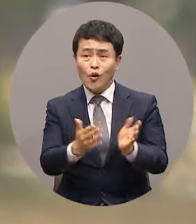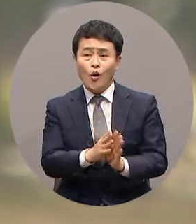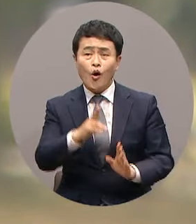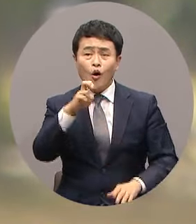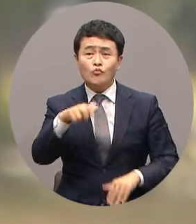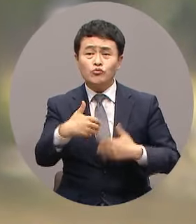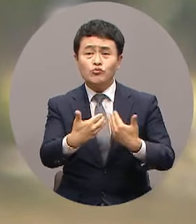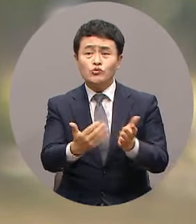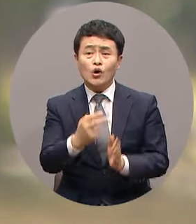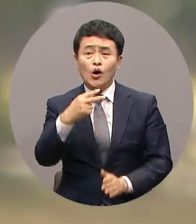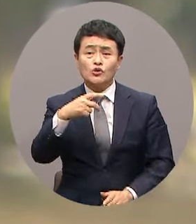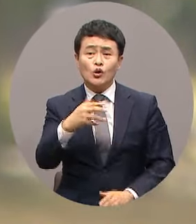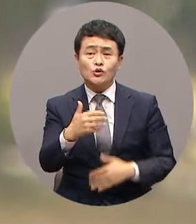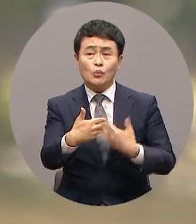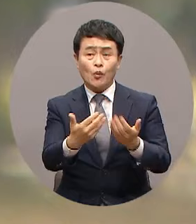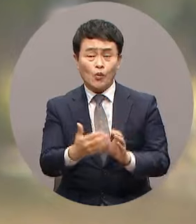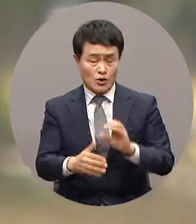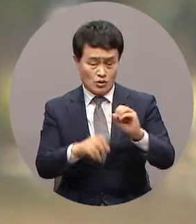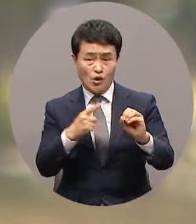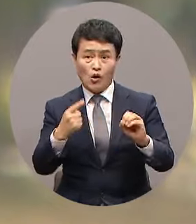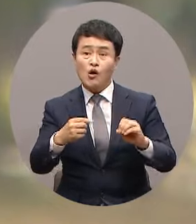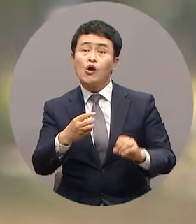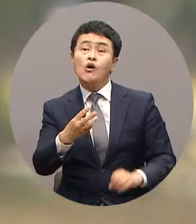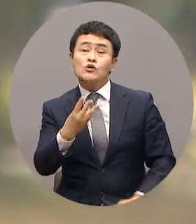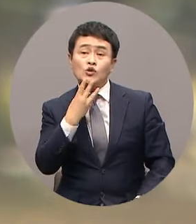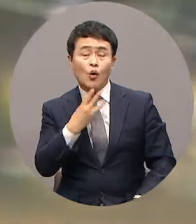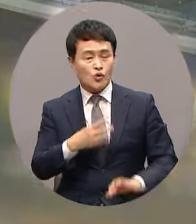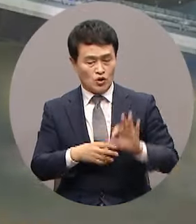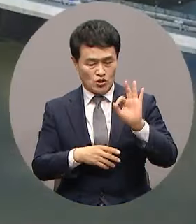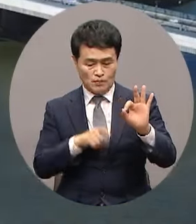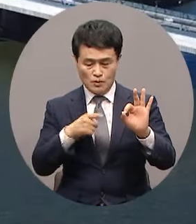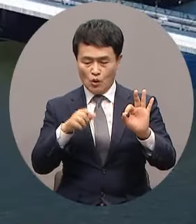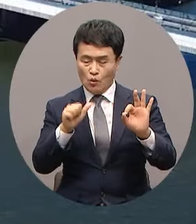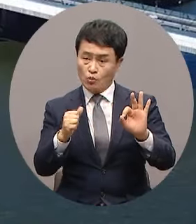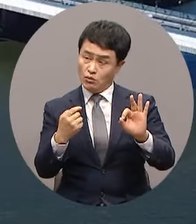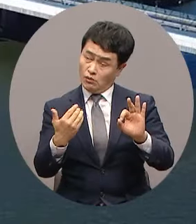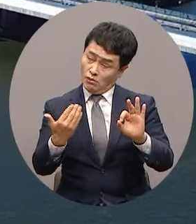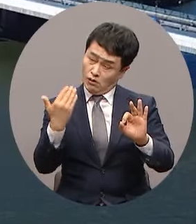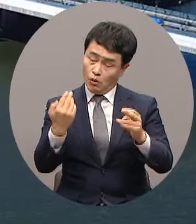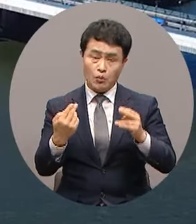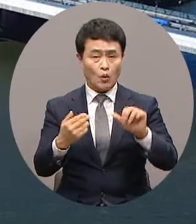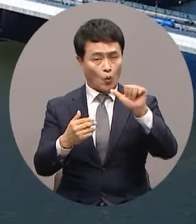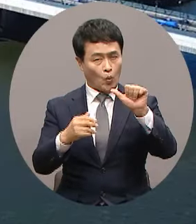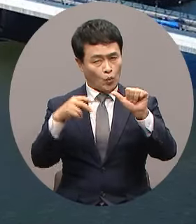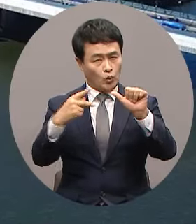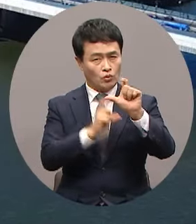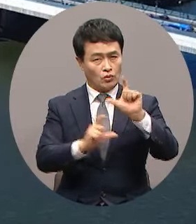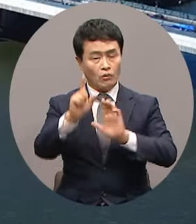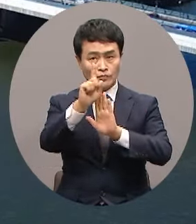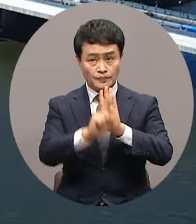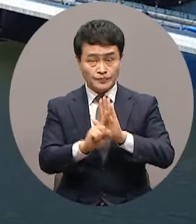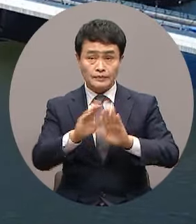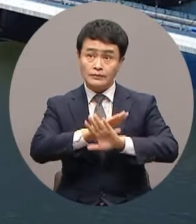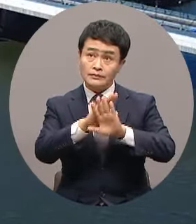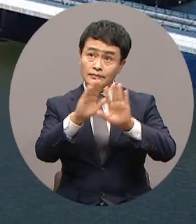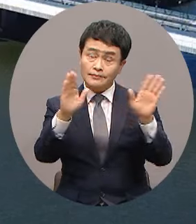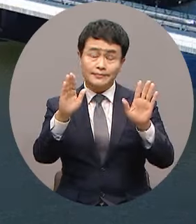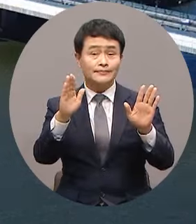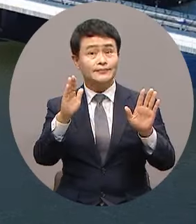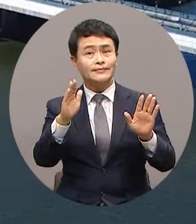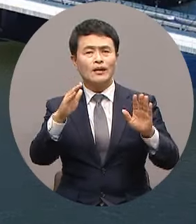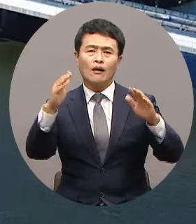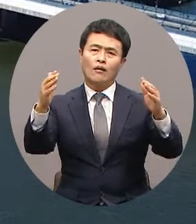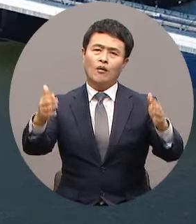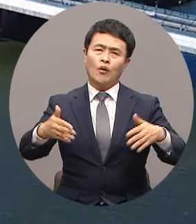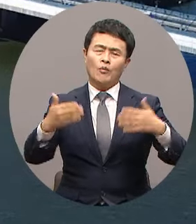0.1도 안팎을 보였고요 서울의 기온은 10.5도 예년 수준을 5도 가량 밑돌았습니다 낮 동안에 하늘은 쾌청하게